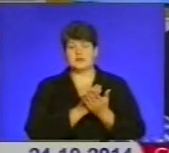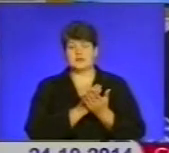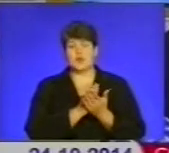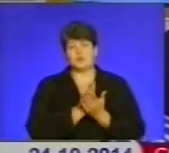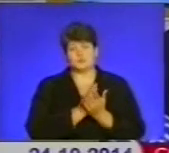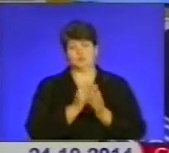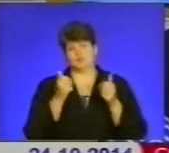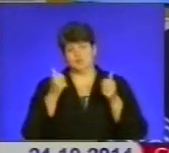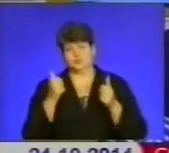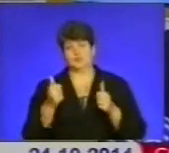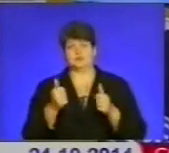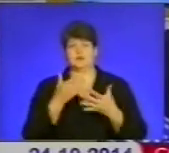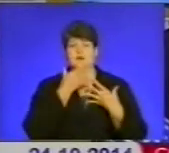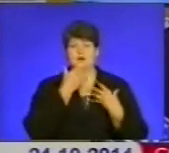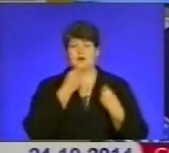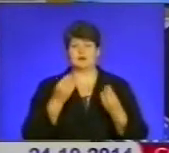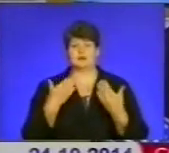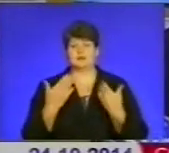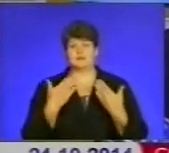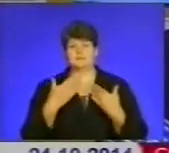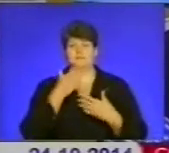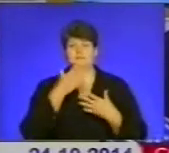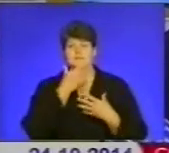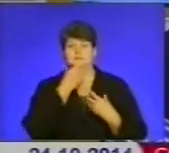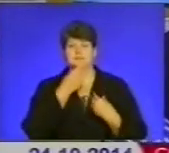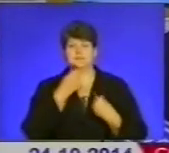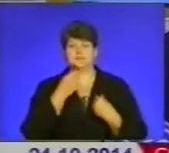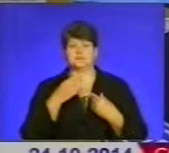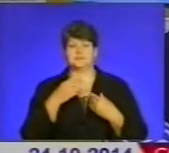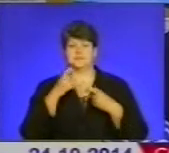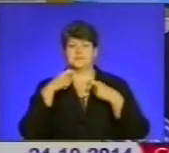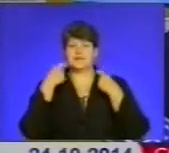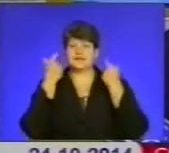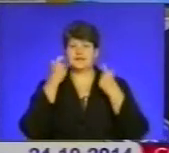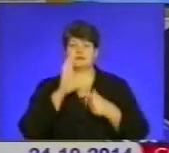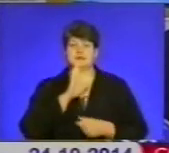добре. Гарно, привітні дівчата.